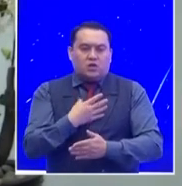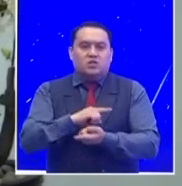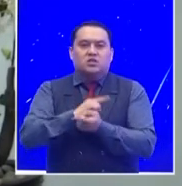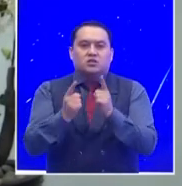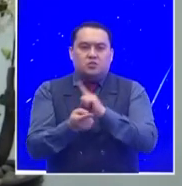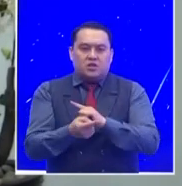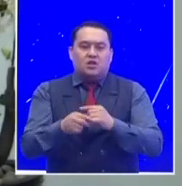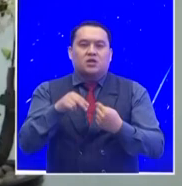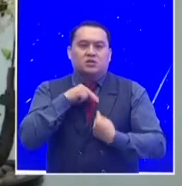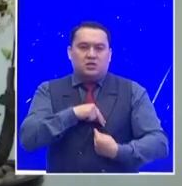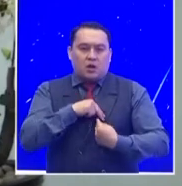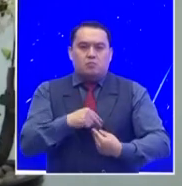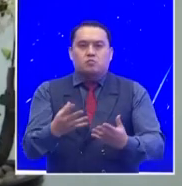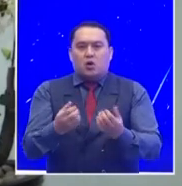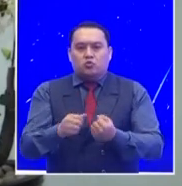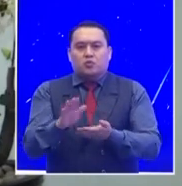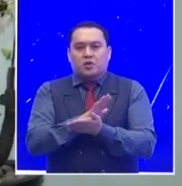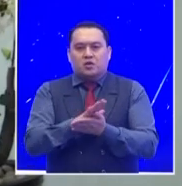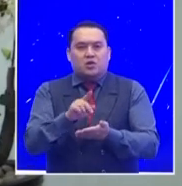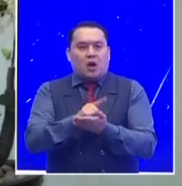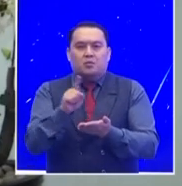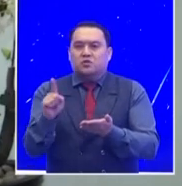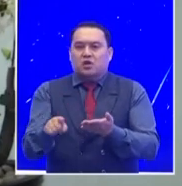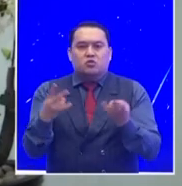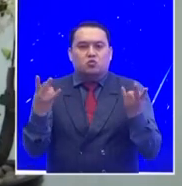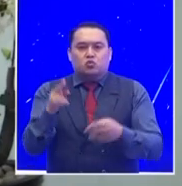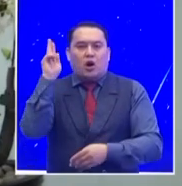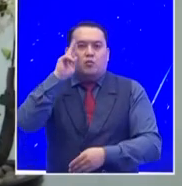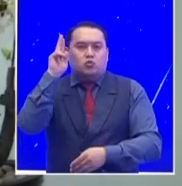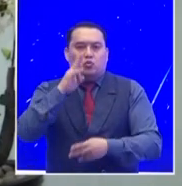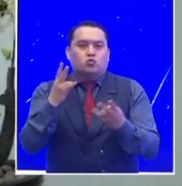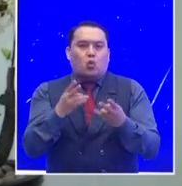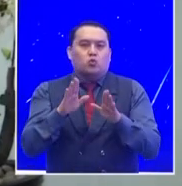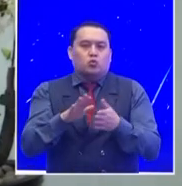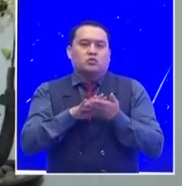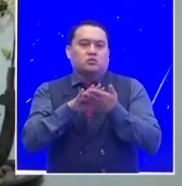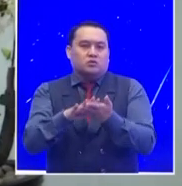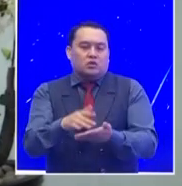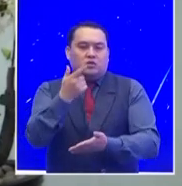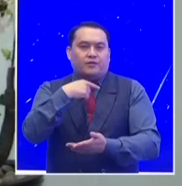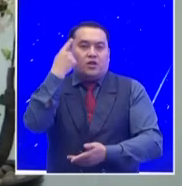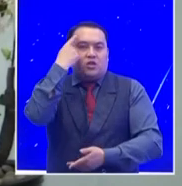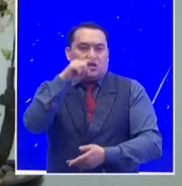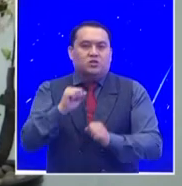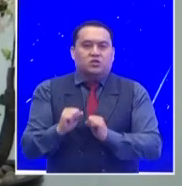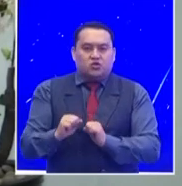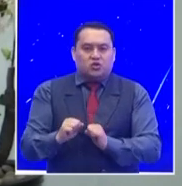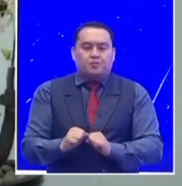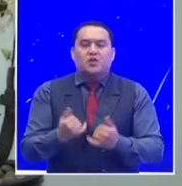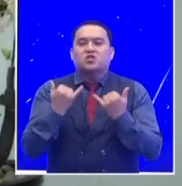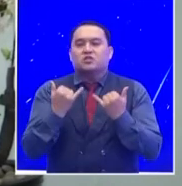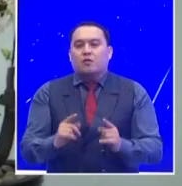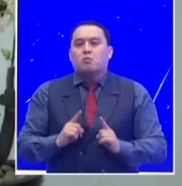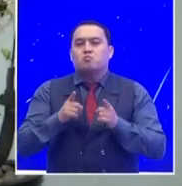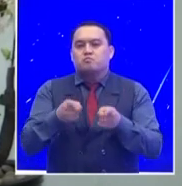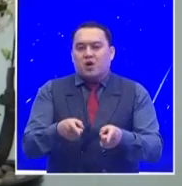программе «Инбек», им теперь для получения гранта не обязательно проходить обучение. Нужно только подать заявку со своей идеей и защититься. На сегодня